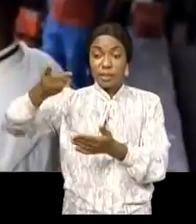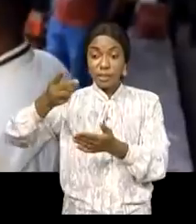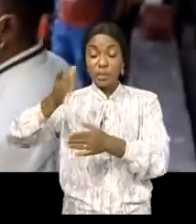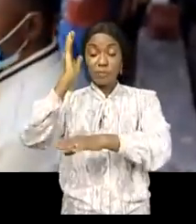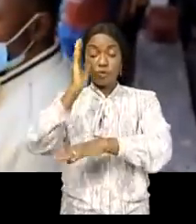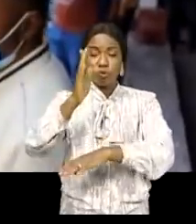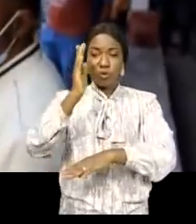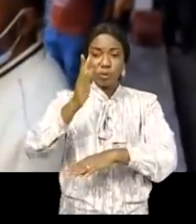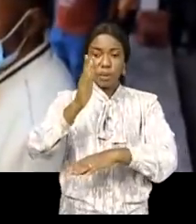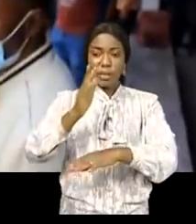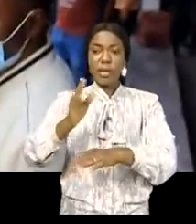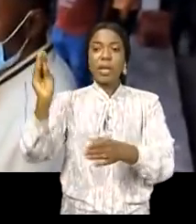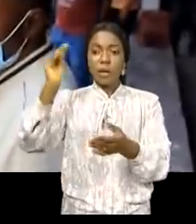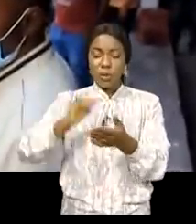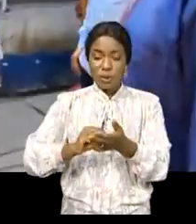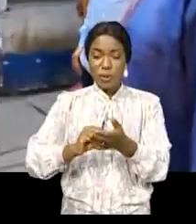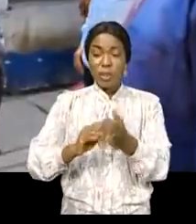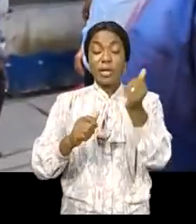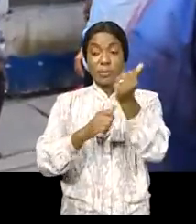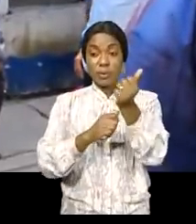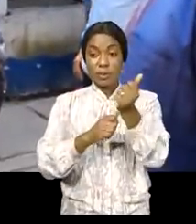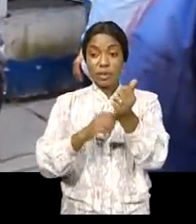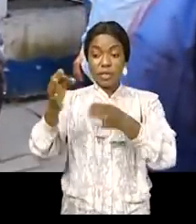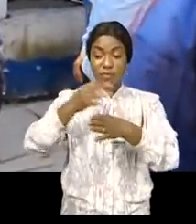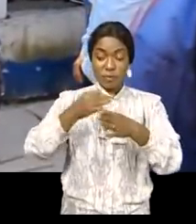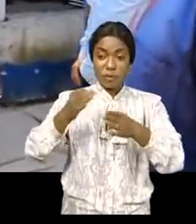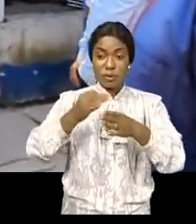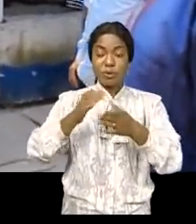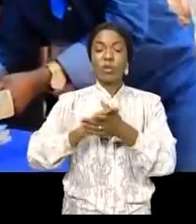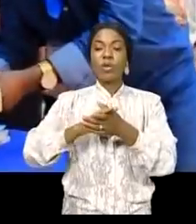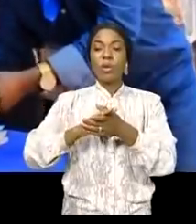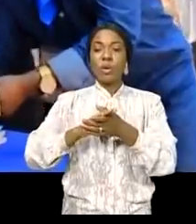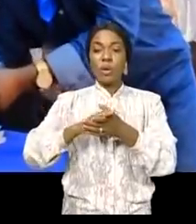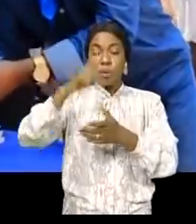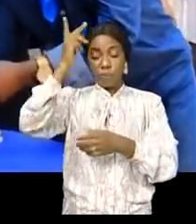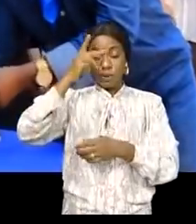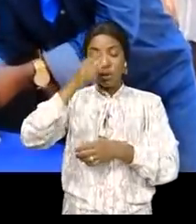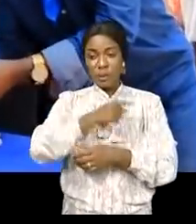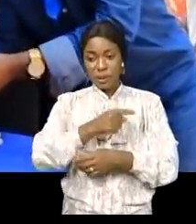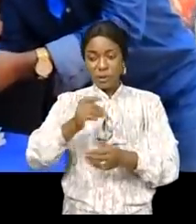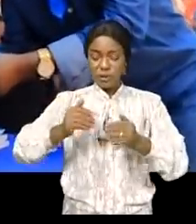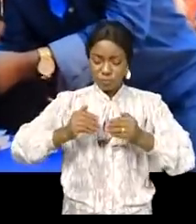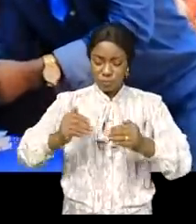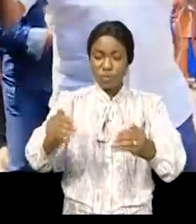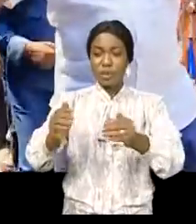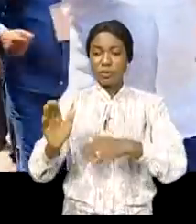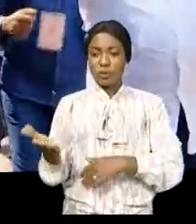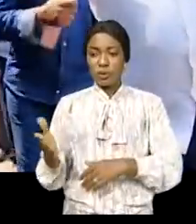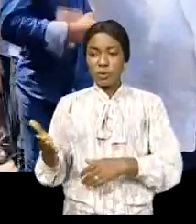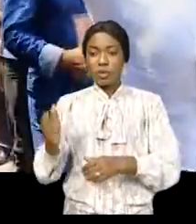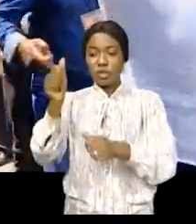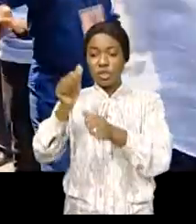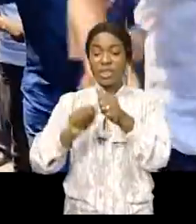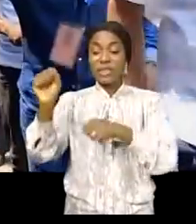fois-ci encore, les militantes et militants de cette formation politique n'ont pas dérogé à la règle. Et celle de la matinée politique de chaque